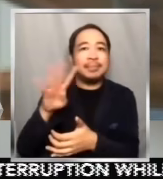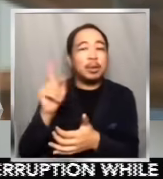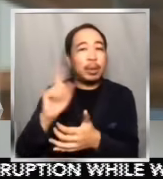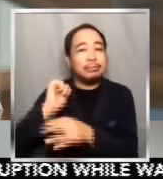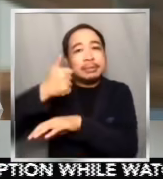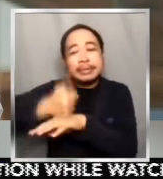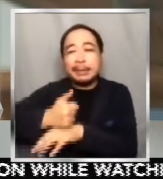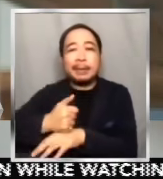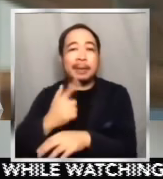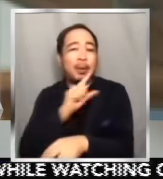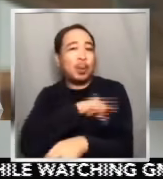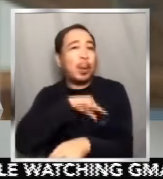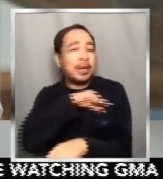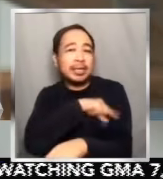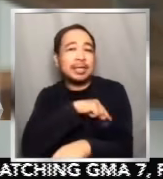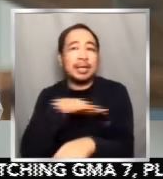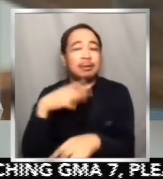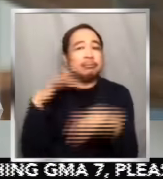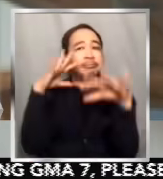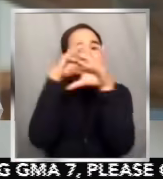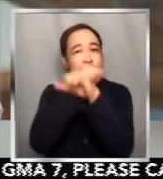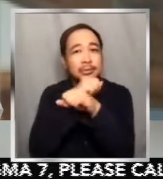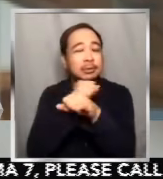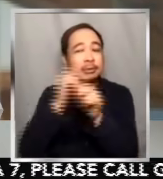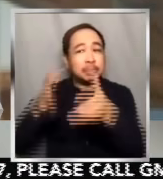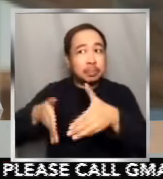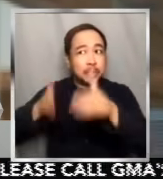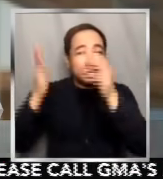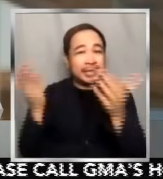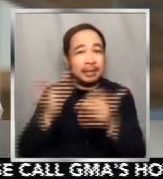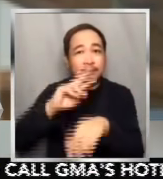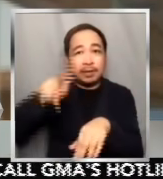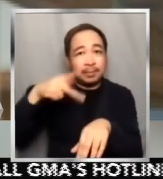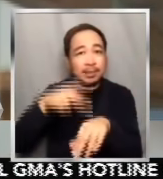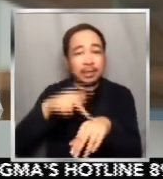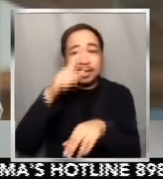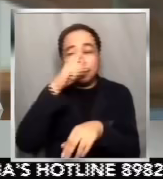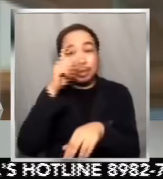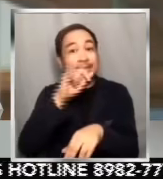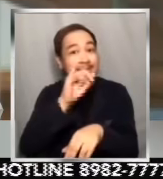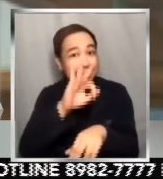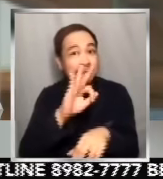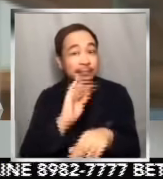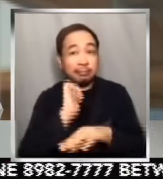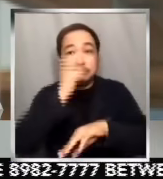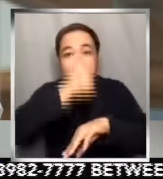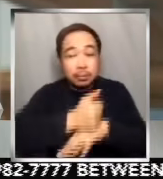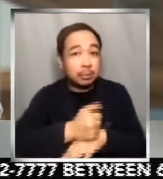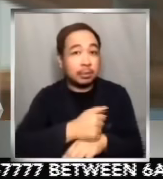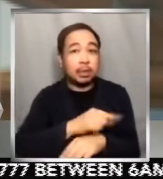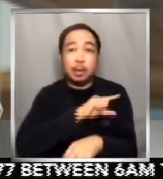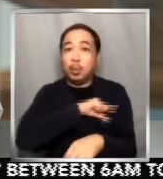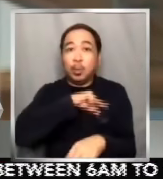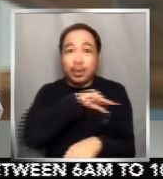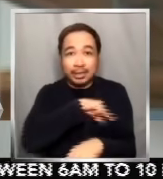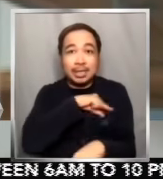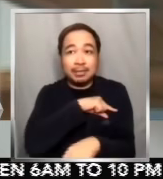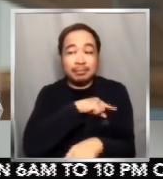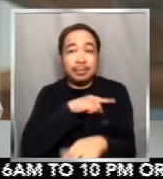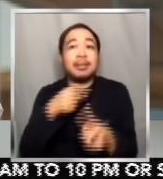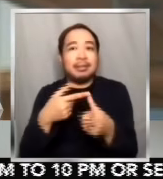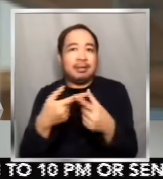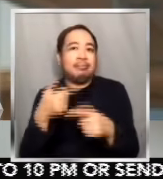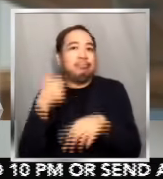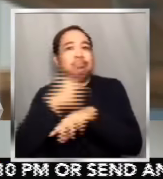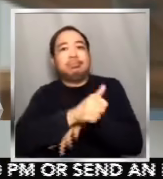at kahanga-hangong mga infrastructure dito sa Pilipinas. Dahil magpatayo ka lang ng maganda, sasabihin na sa'yo na may kalokohan